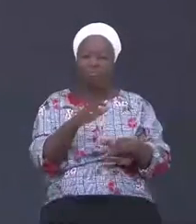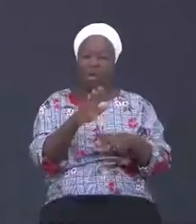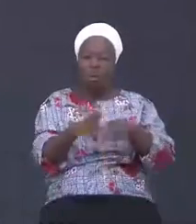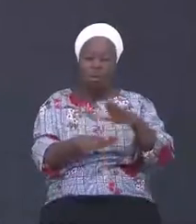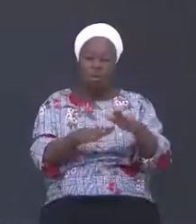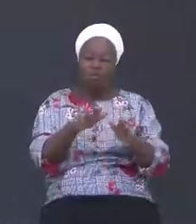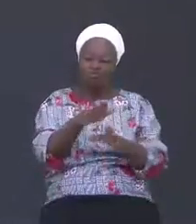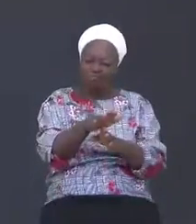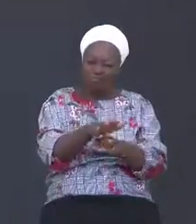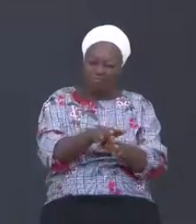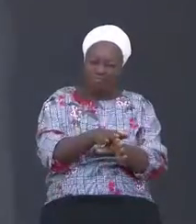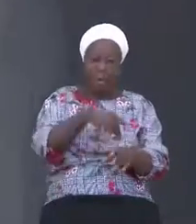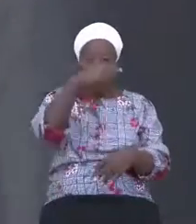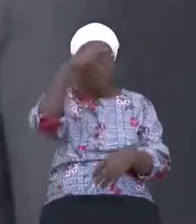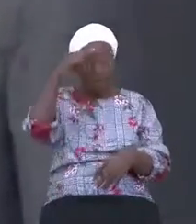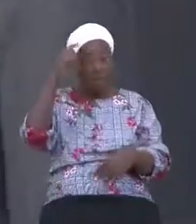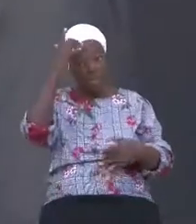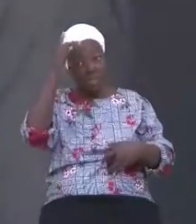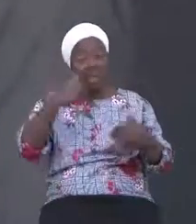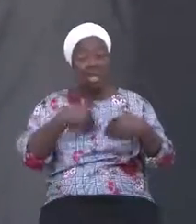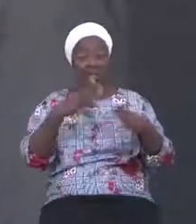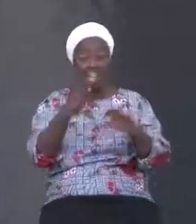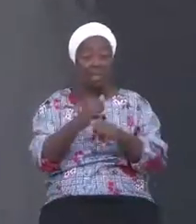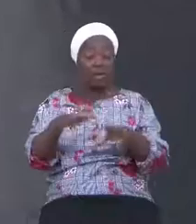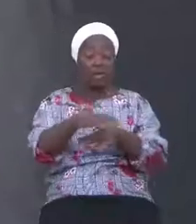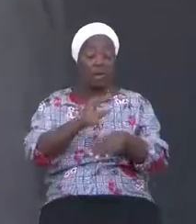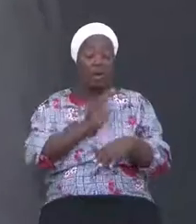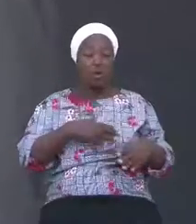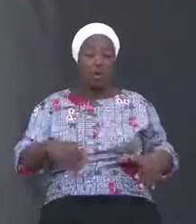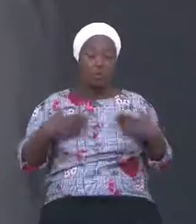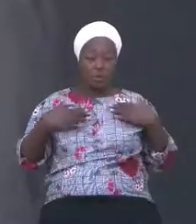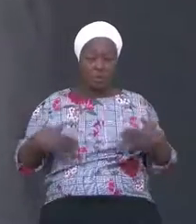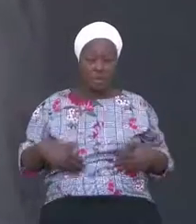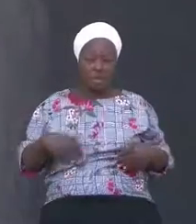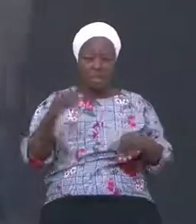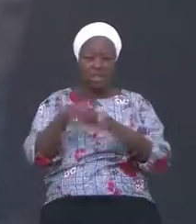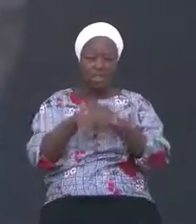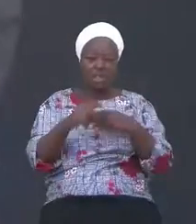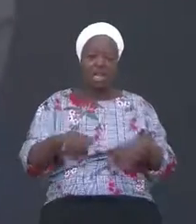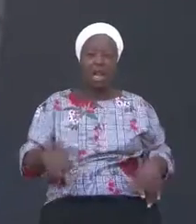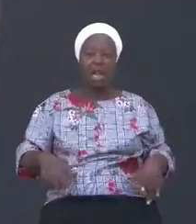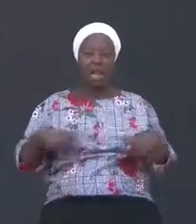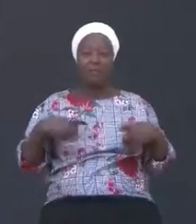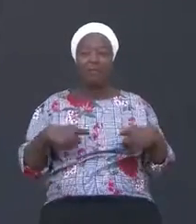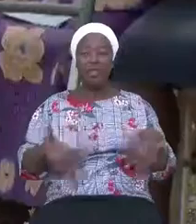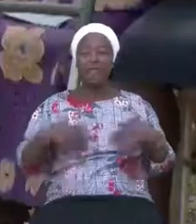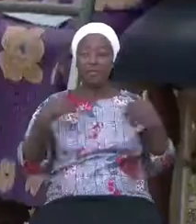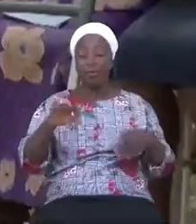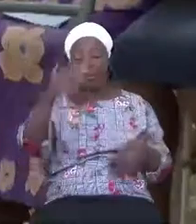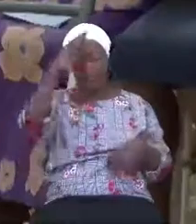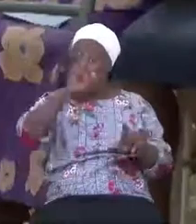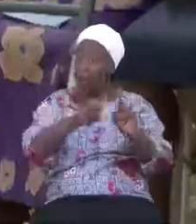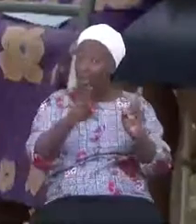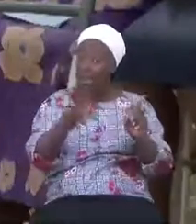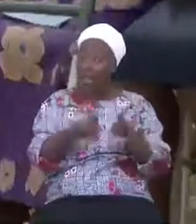parce que les maladies sont venues s'installer dans la vie de l'homme. Comme